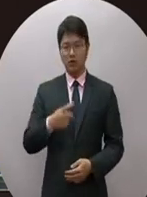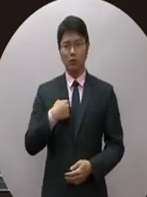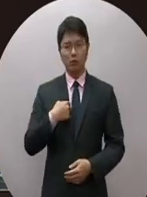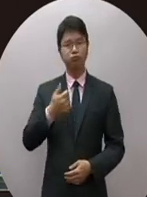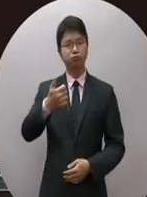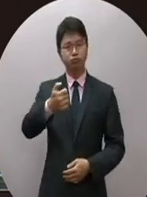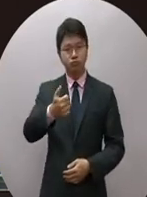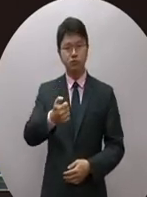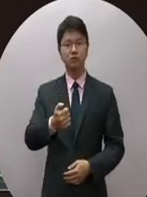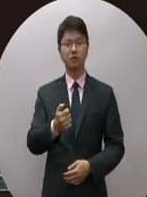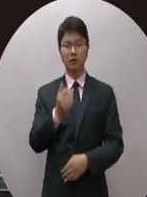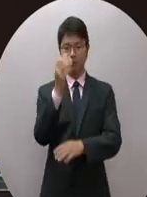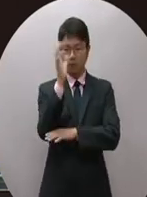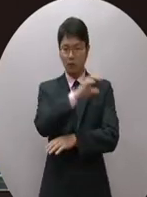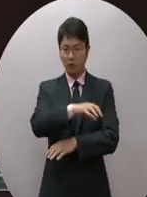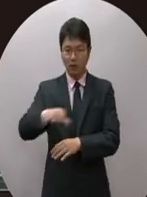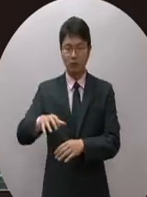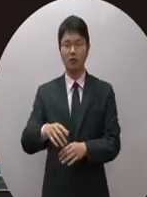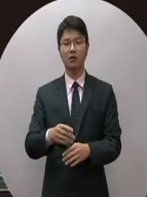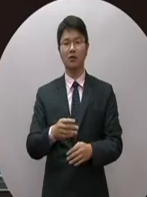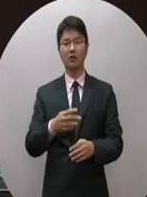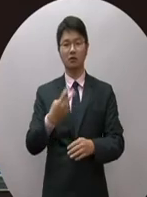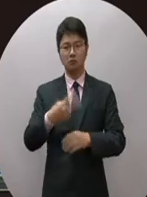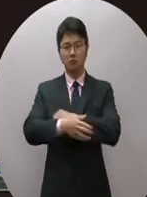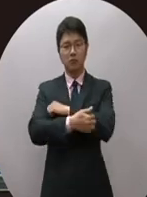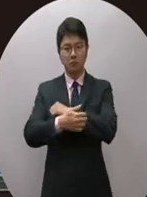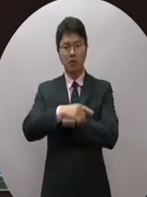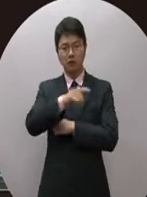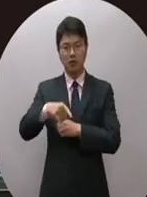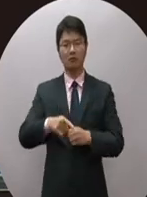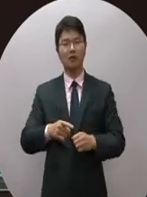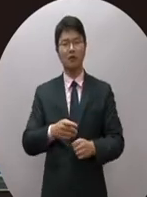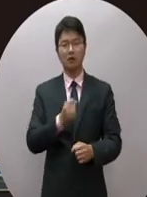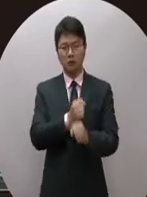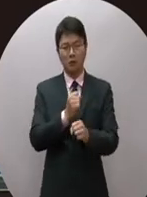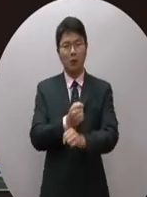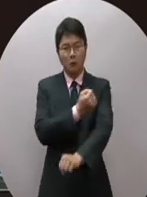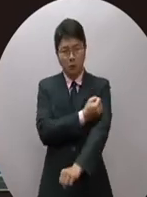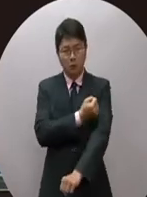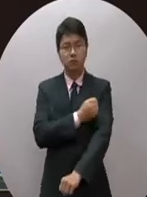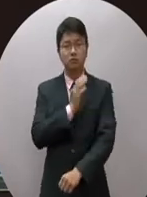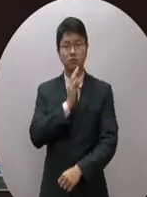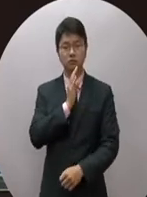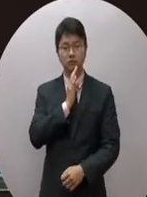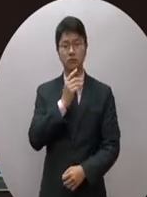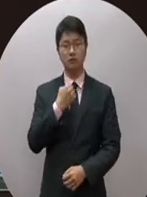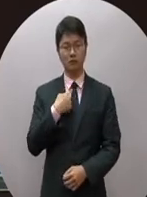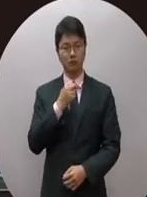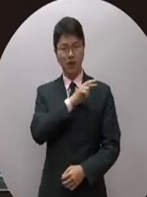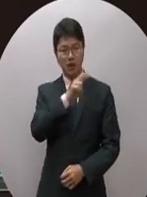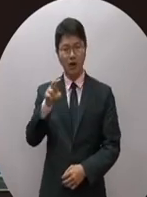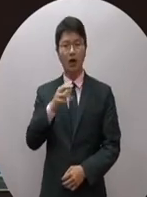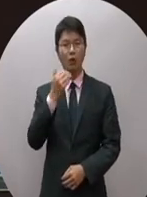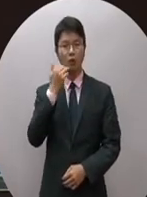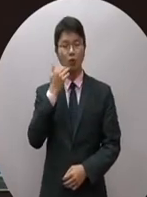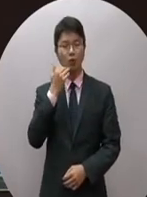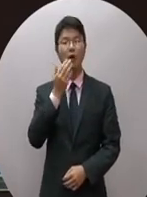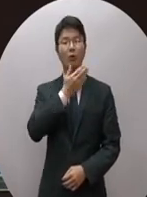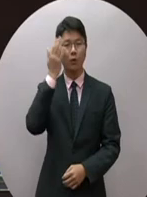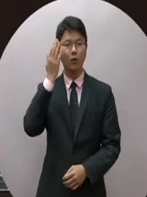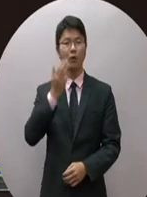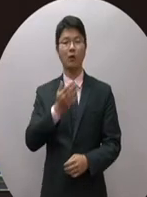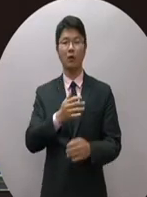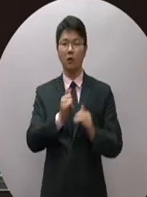相关部会主管同仁在第一线非常辛苦，也看到旅客们都能配